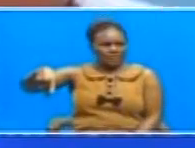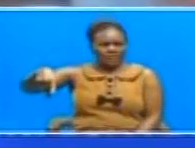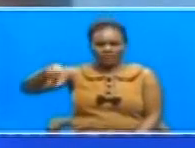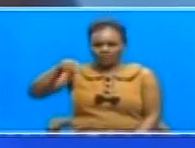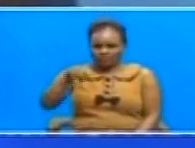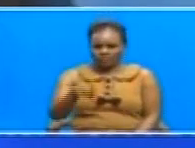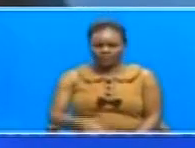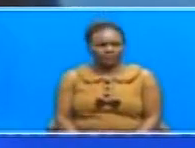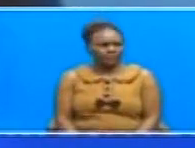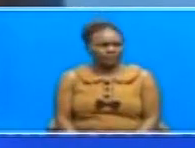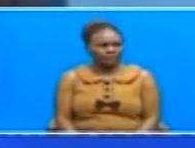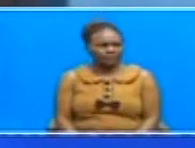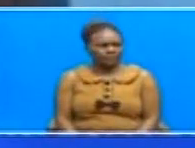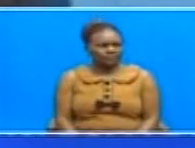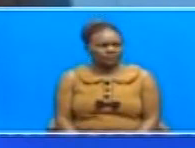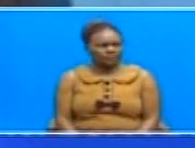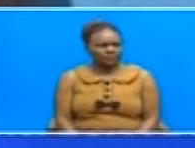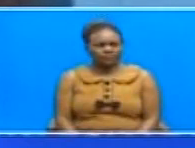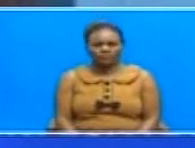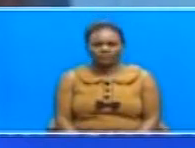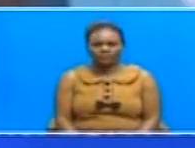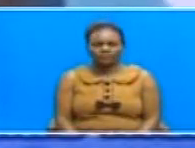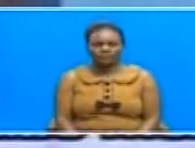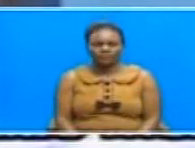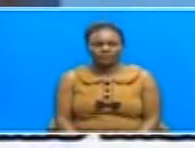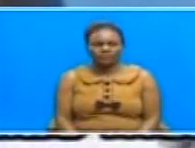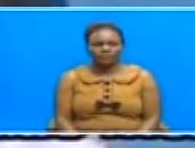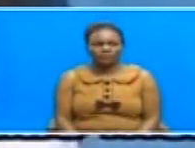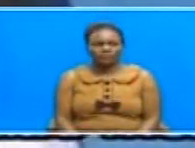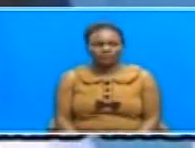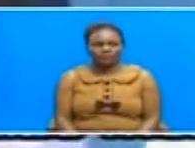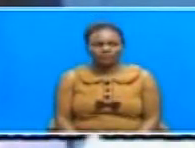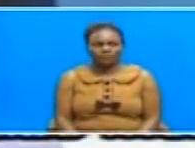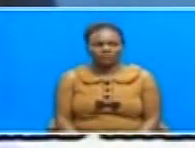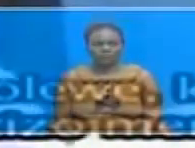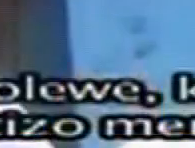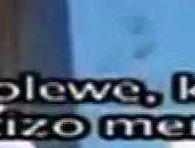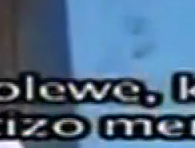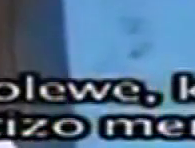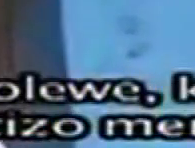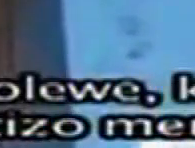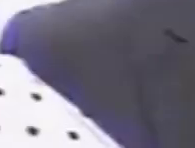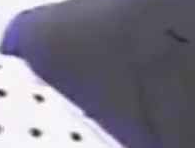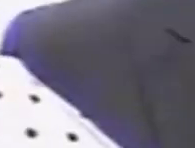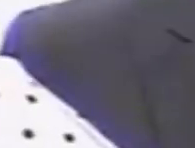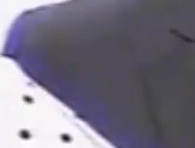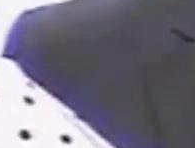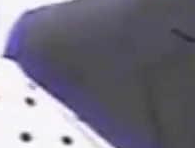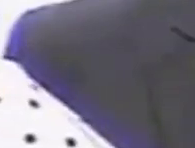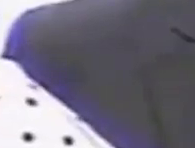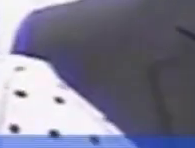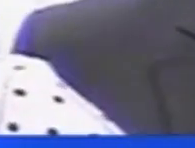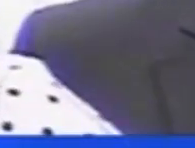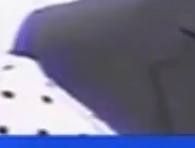msaji ya vuri muhike. Kwa mnyuma tulehele yudu zijote na umema kuyulita kuku. Let's stop